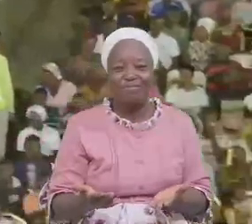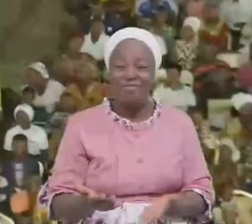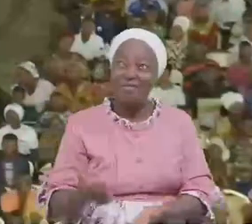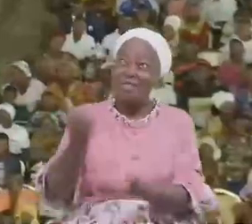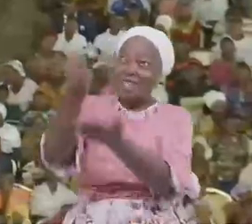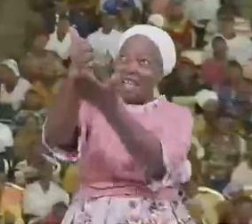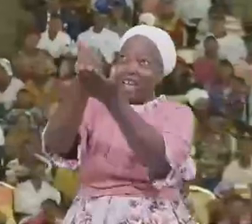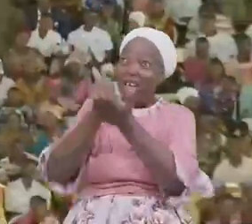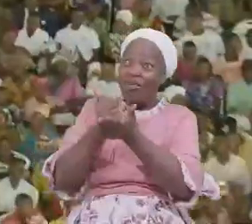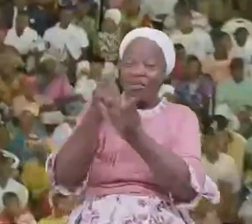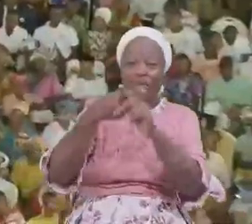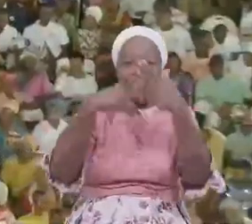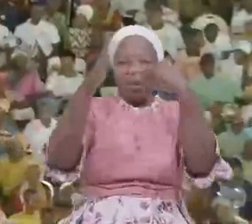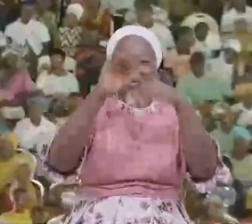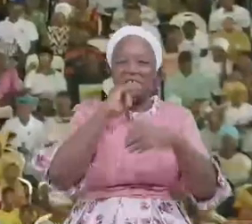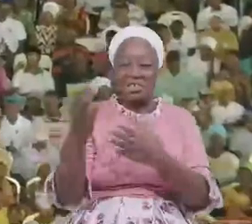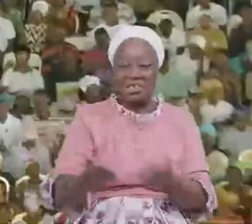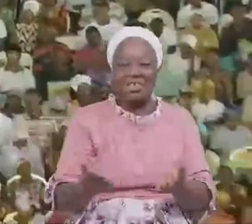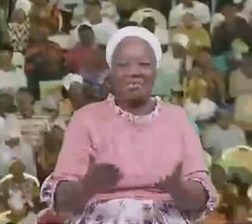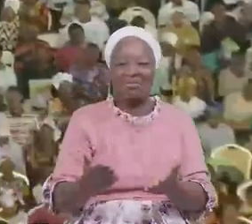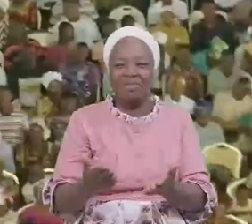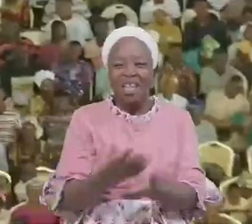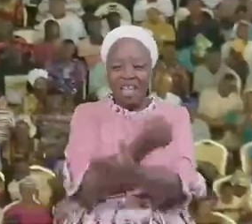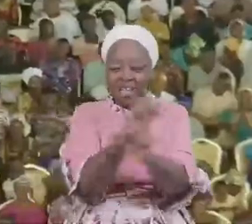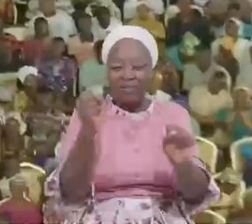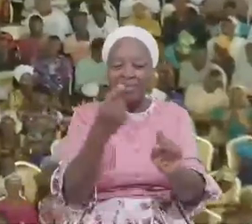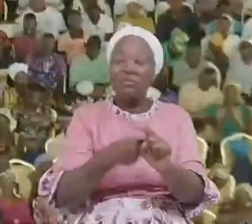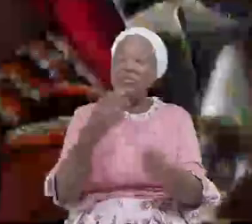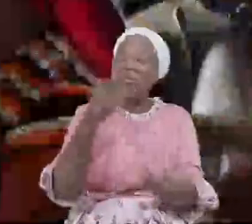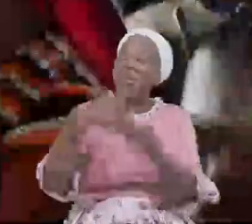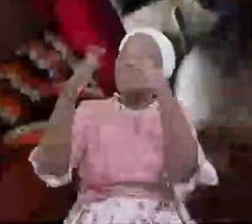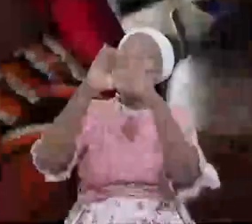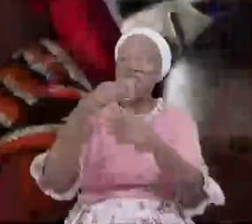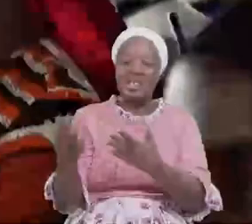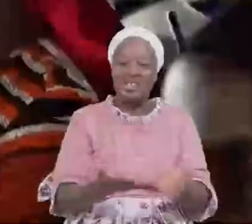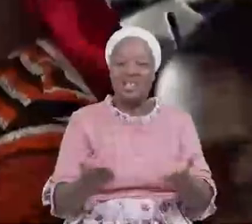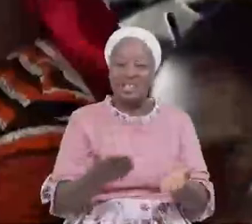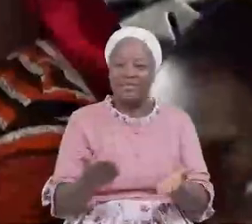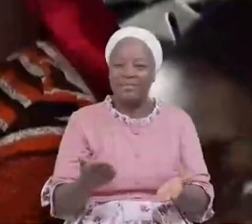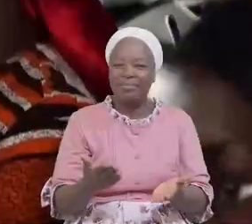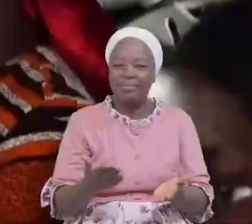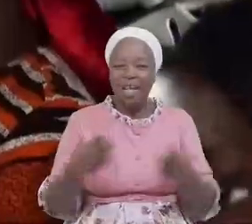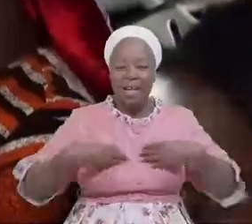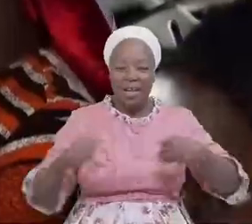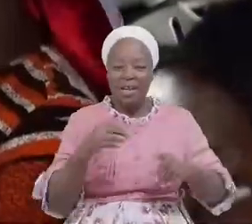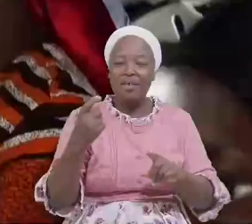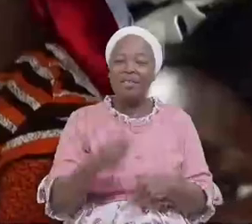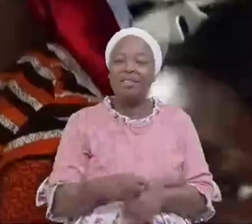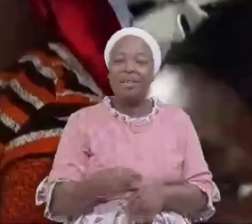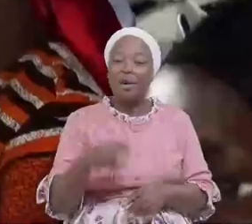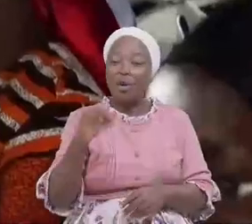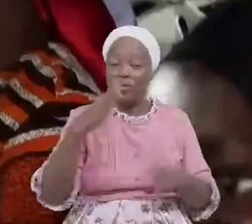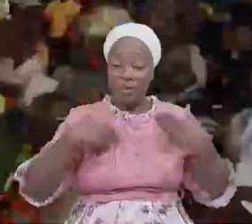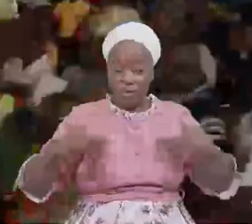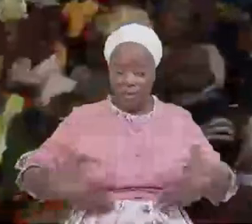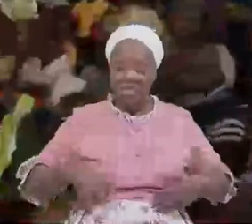Le secours du ciel est disponible. Le secours du ciel est disponible ce soir. La guérison de